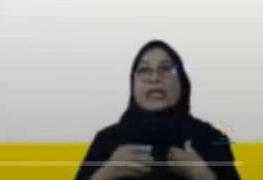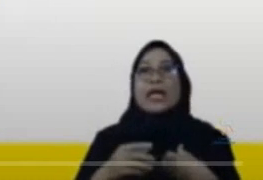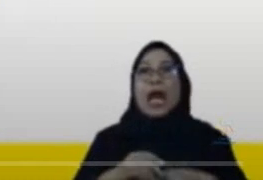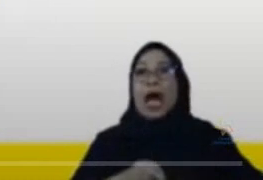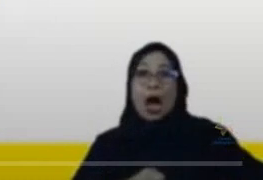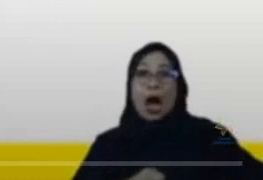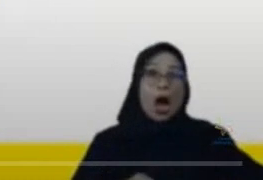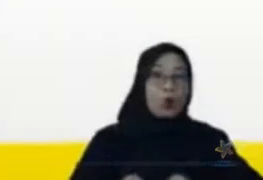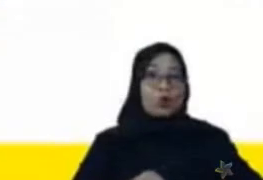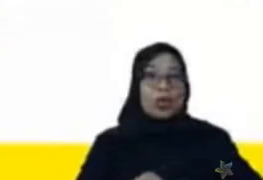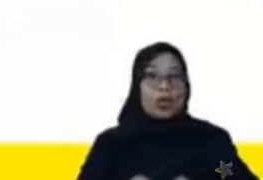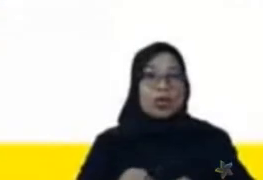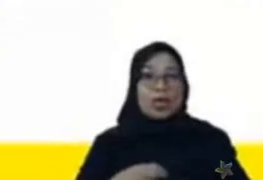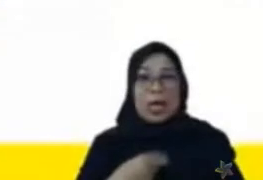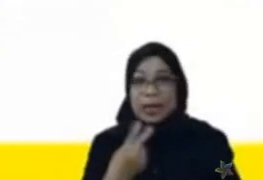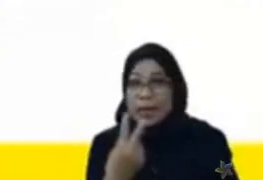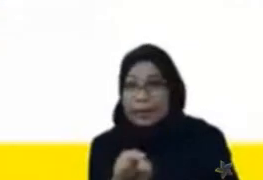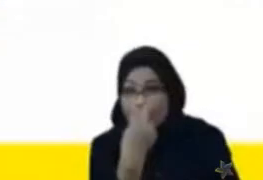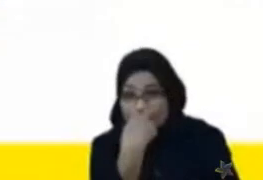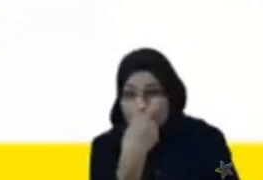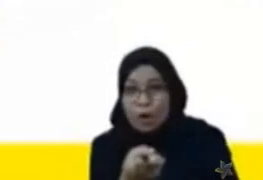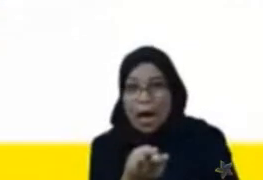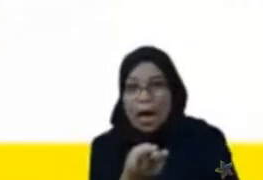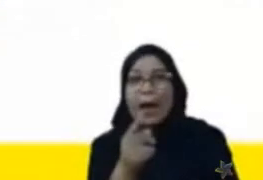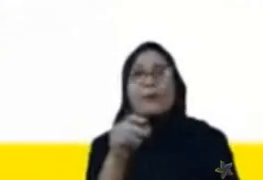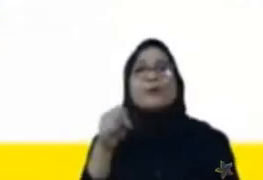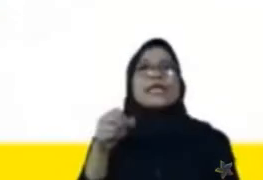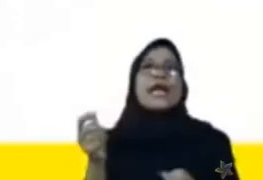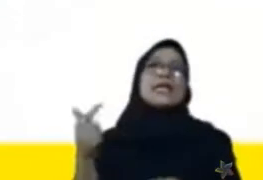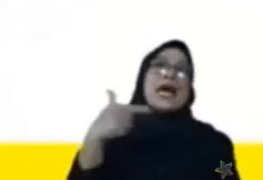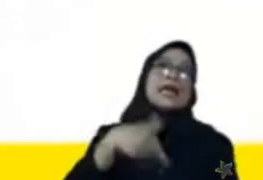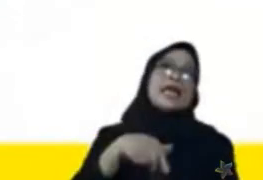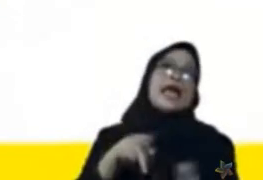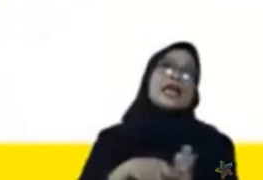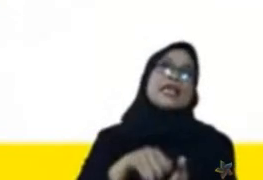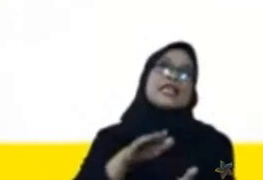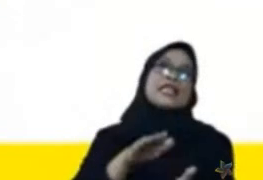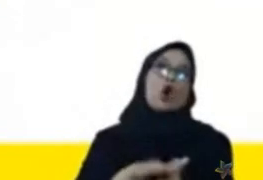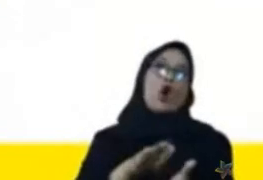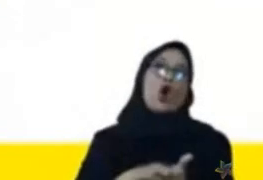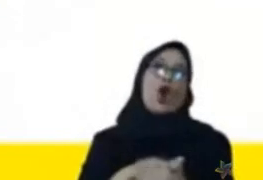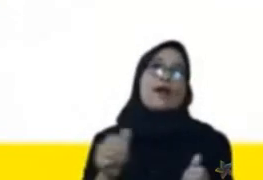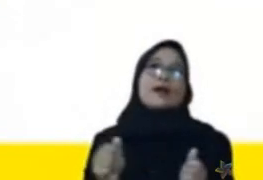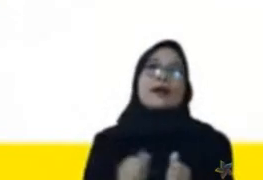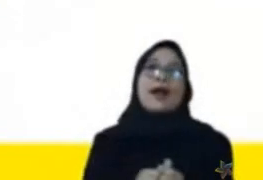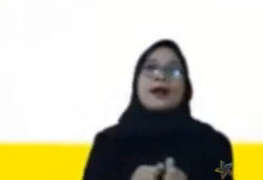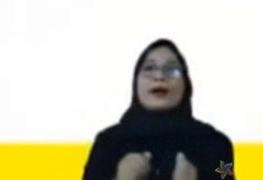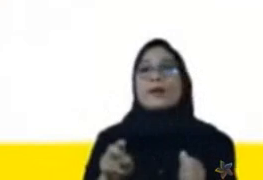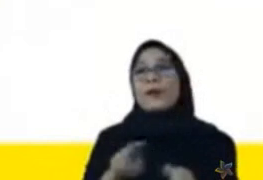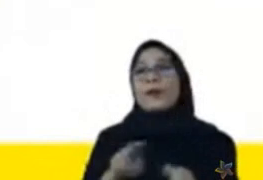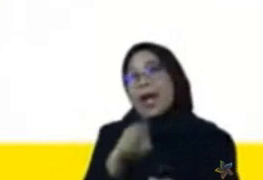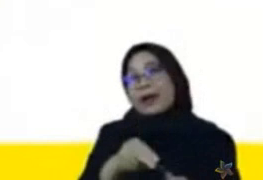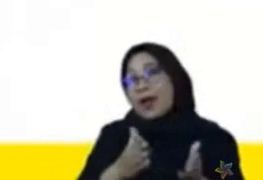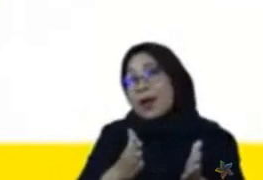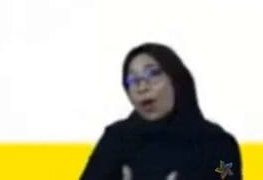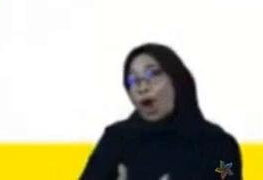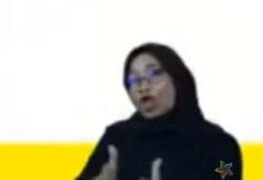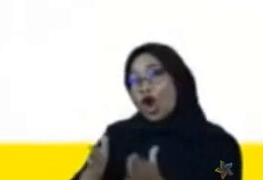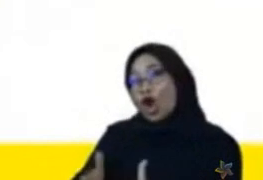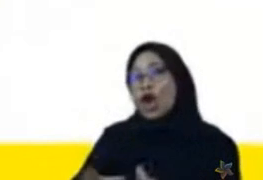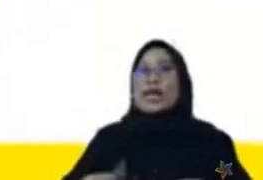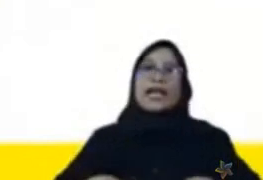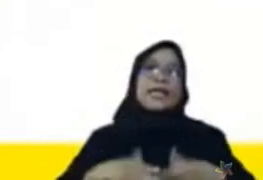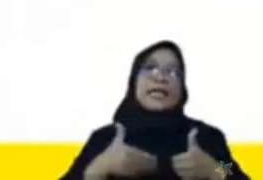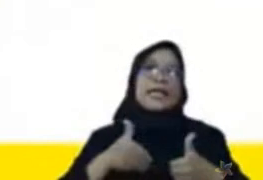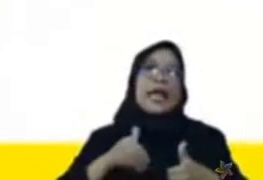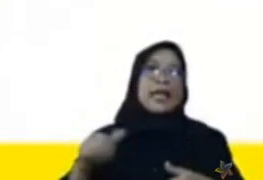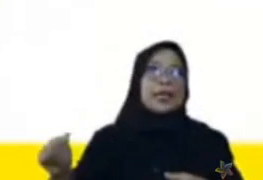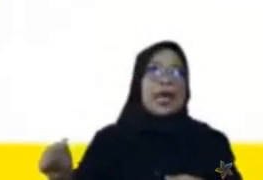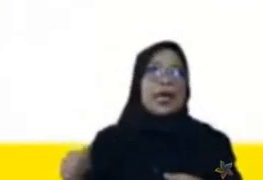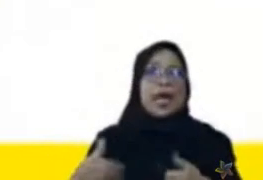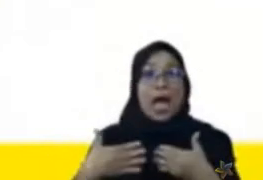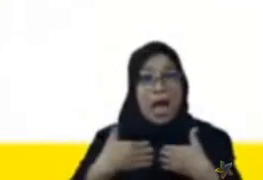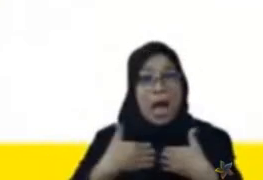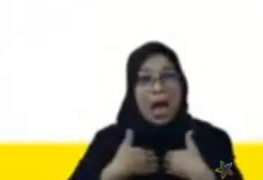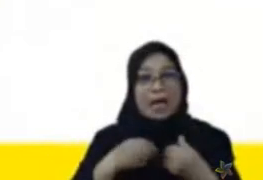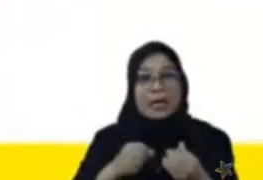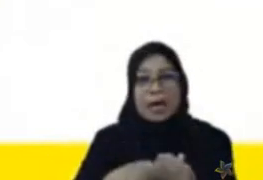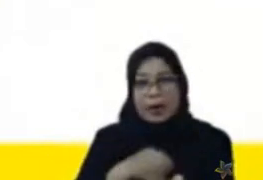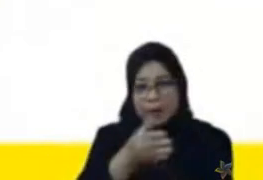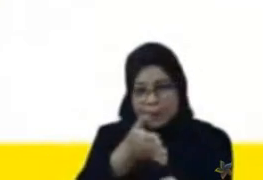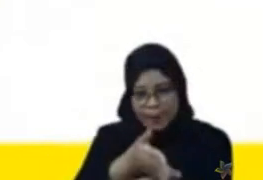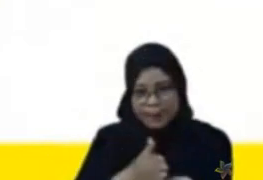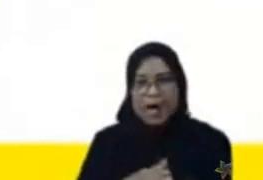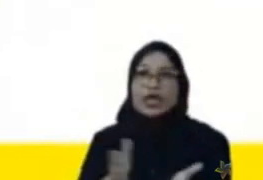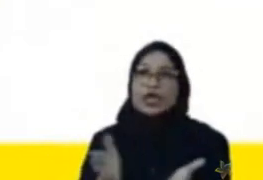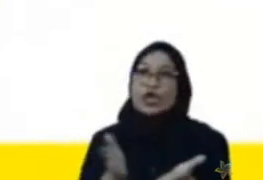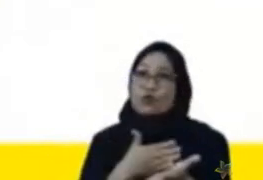saya persilakan untuk datang ke sekolah dengan menggunakan protokol kesehatan. Kemudian juga ada membagi